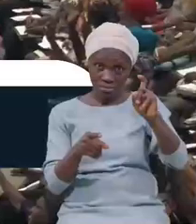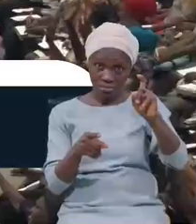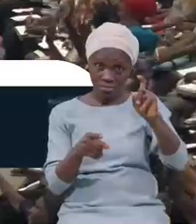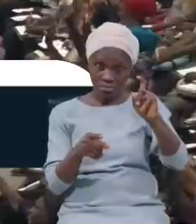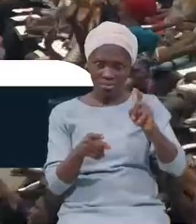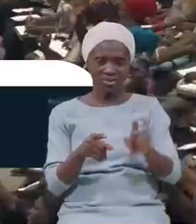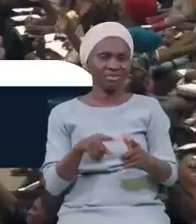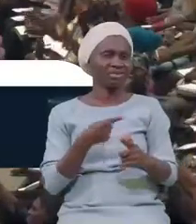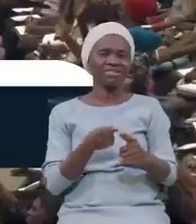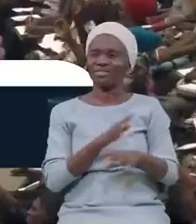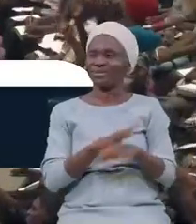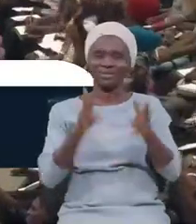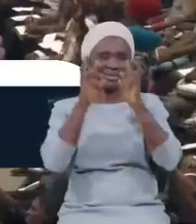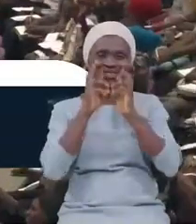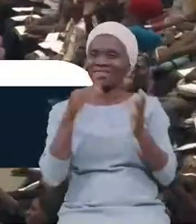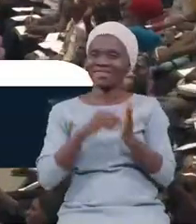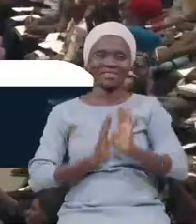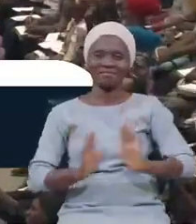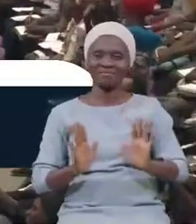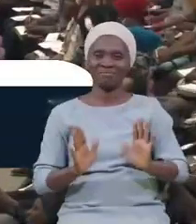Ne pleurez plus, non.